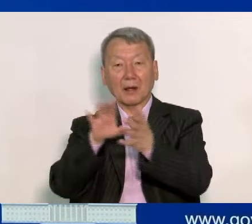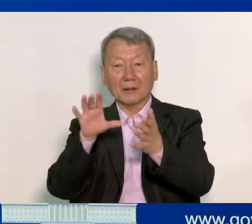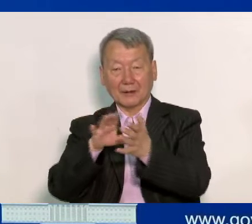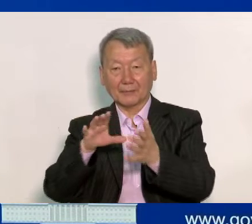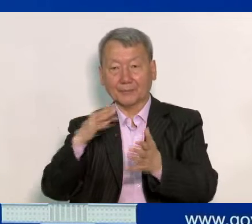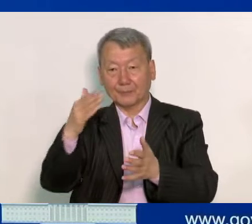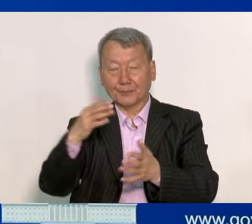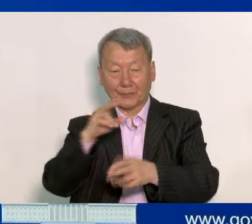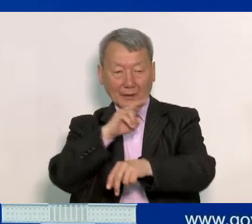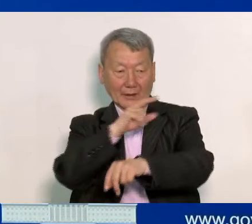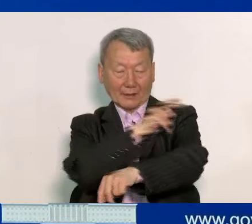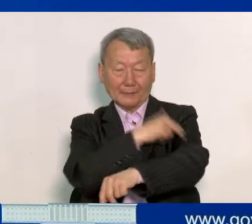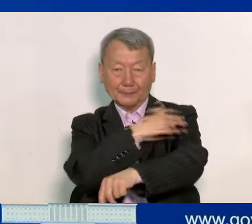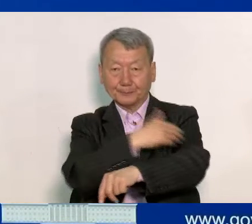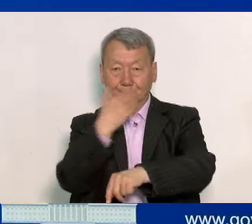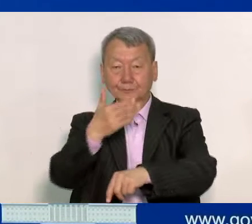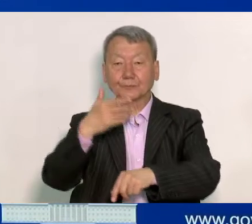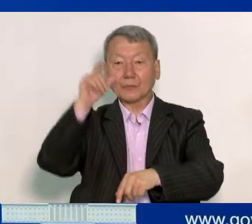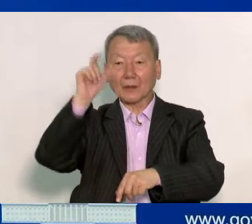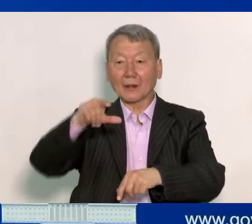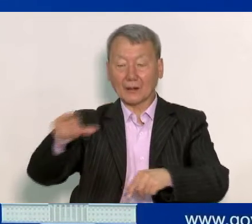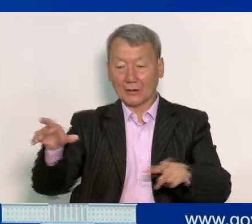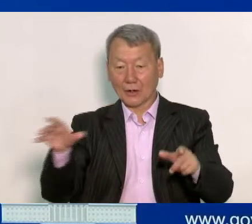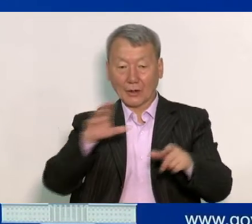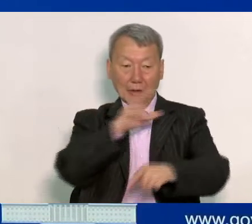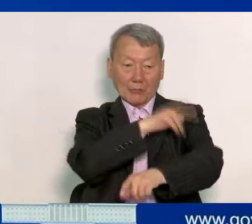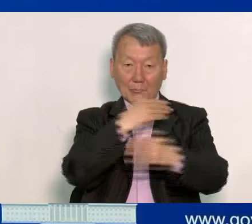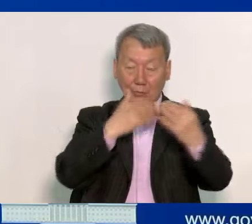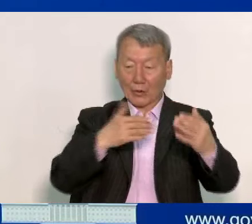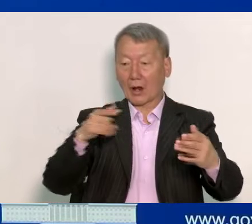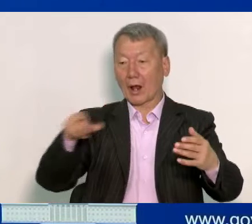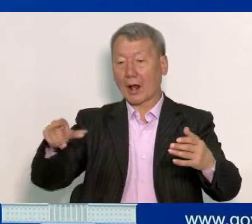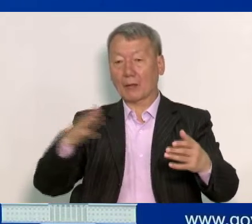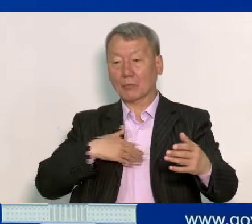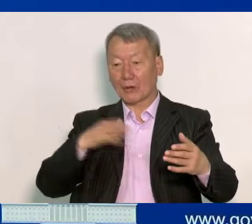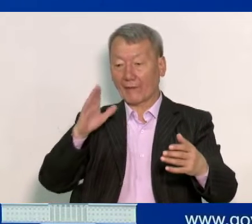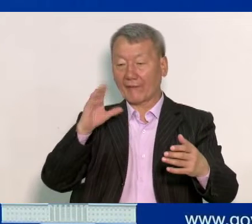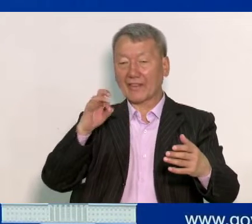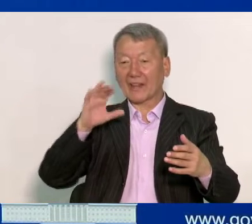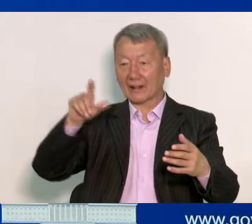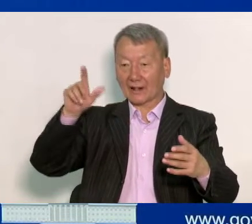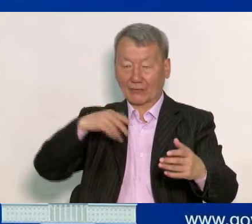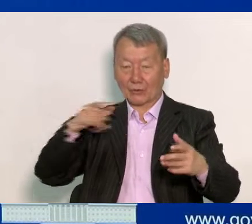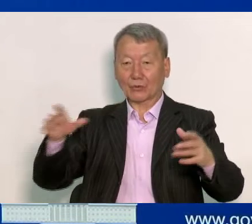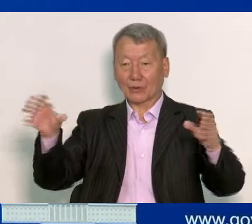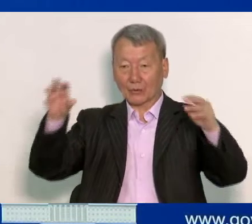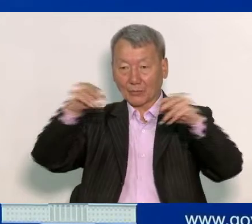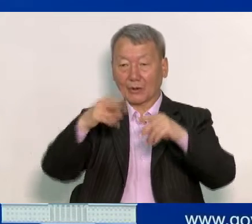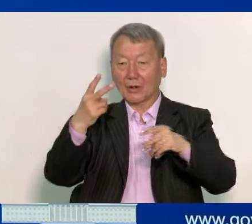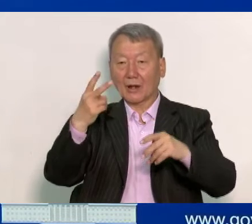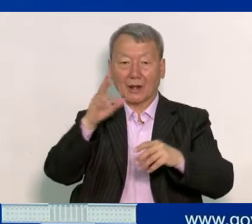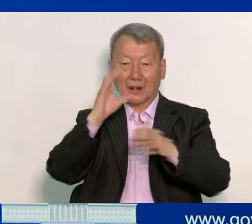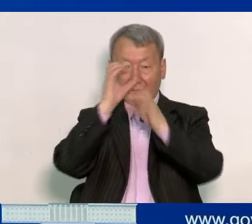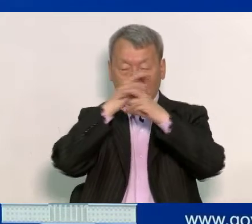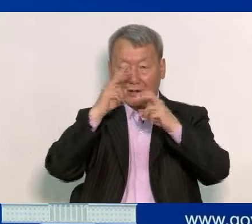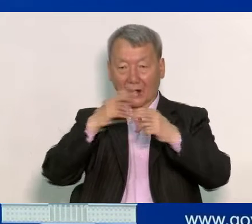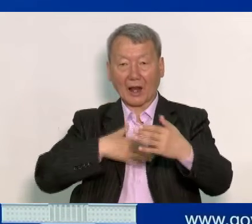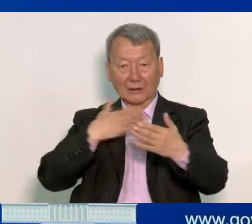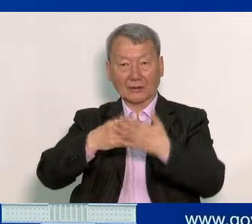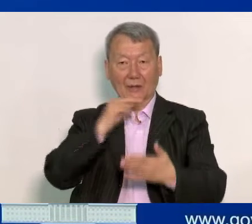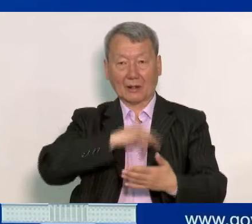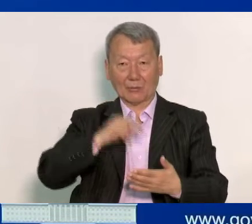бергенбиз. Ошол адамдардын арасындагы жана COVID-19 изилдөө боюнча дагы биздин 2 лаборатория активдүү